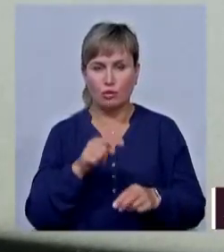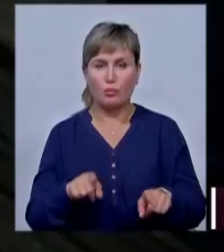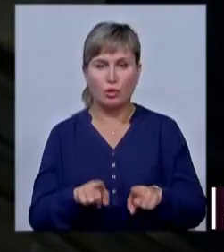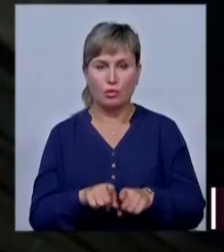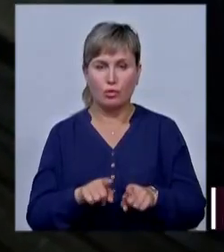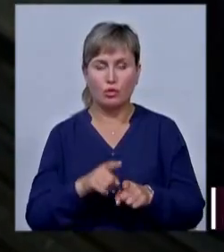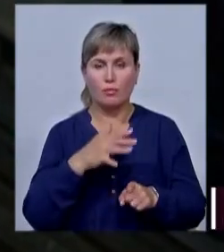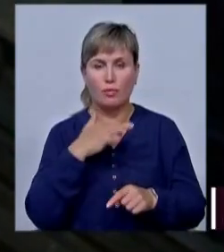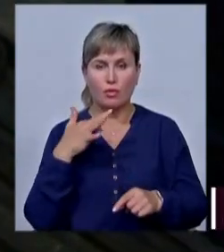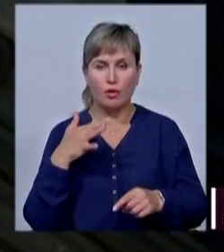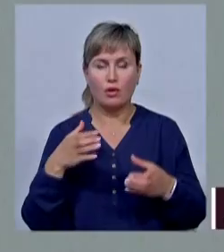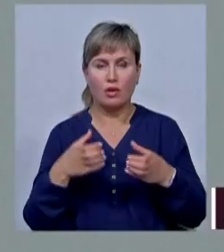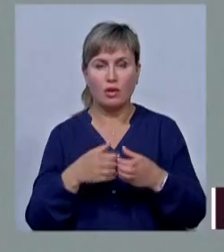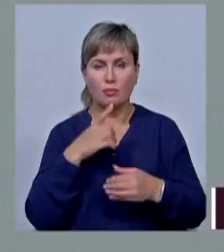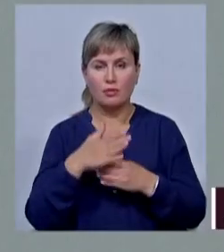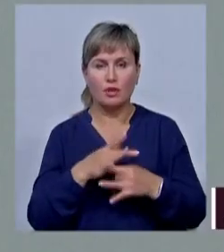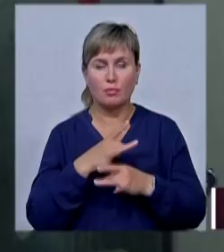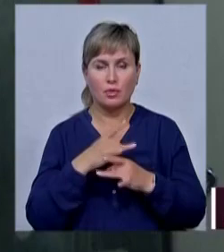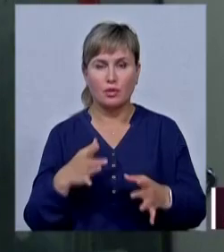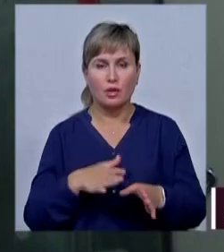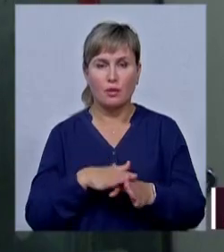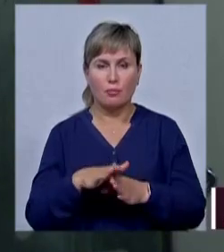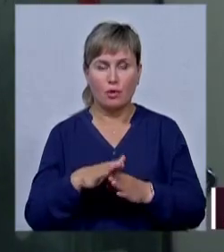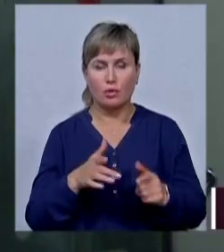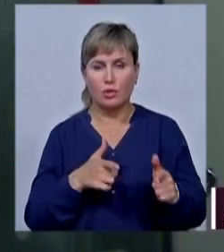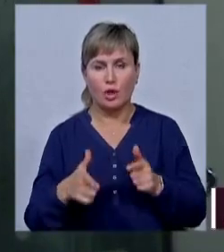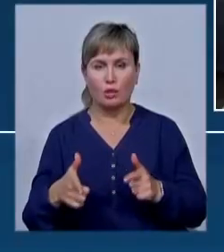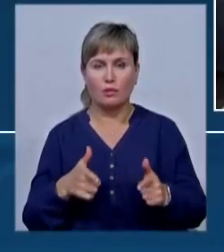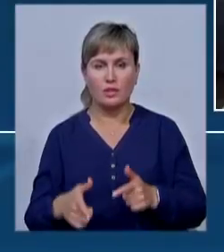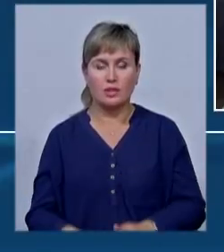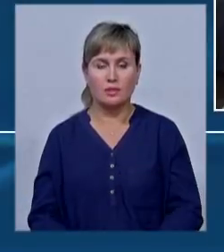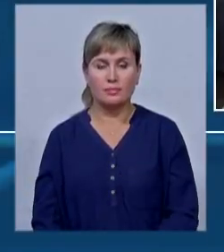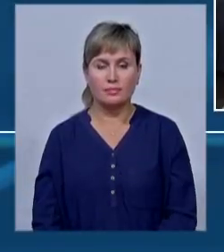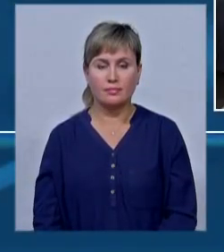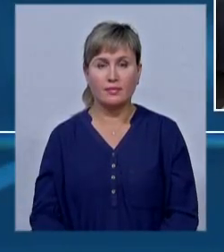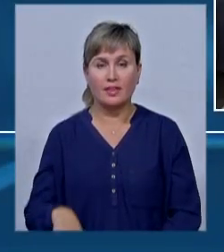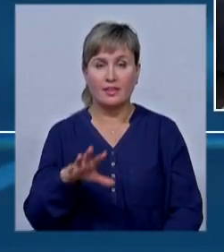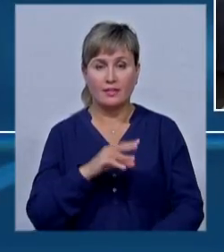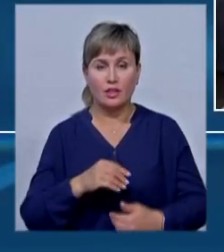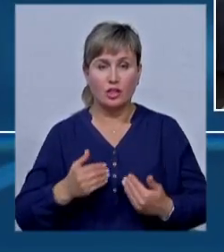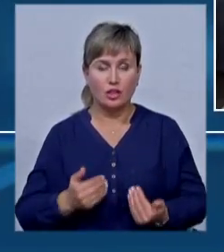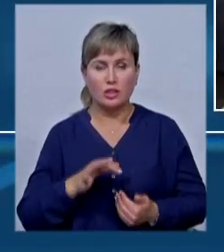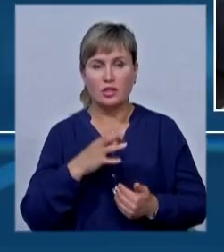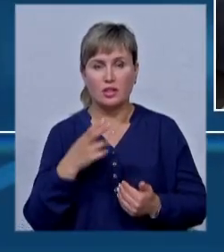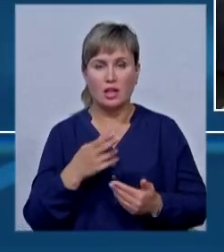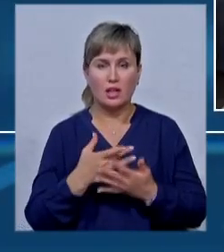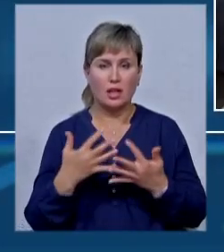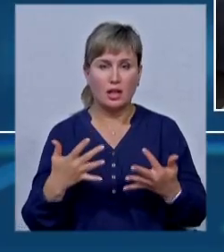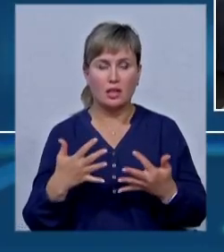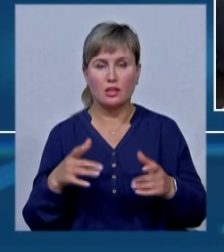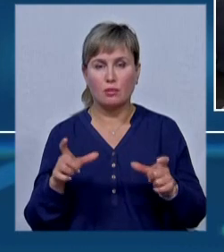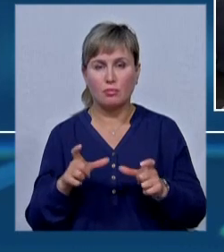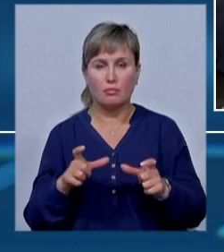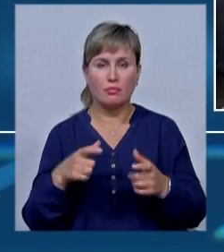оптимистичные. Аварийные бригады в преддверии праздников в полной боевой готовности. Все объекты жизнеобеспечения и социальные объекты подключены к